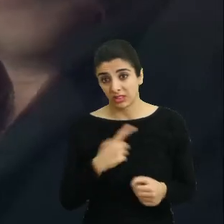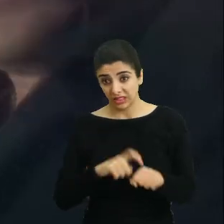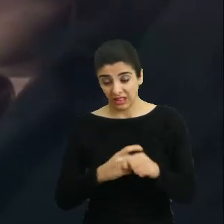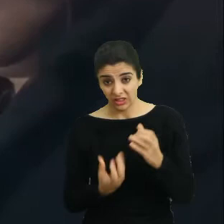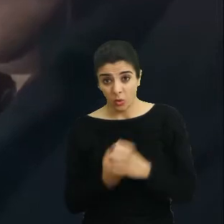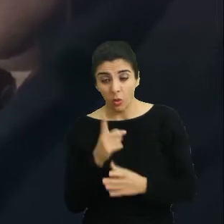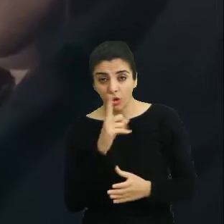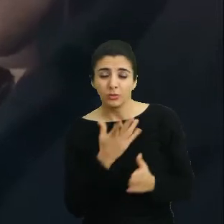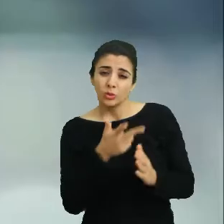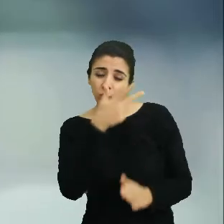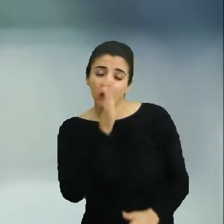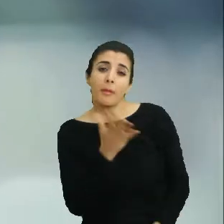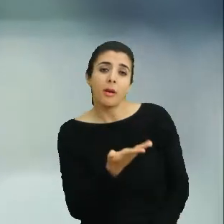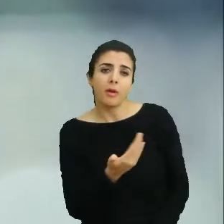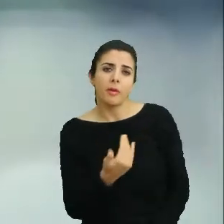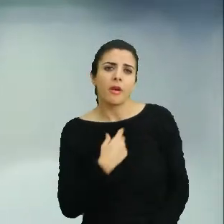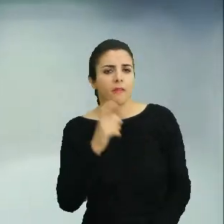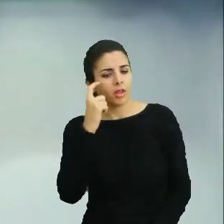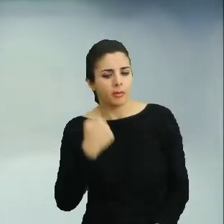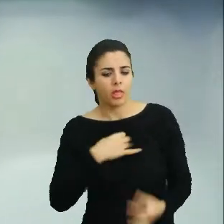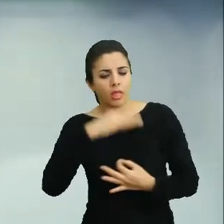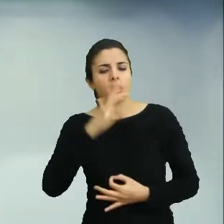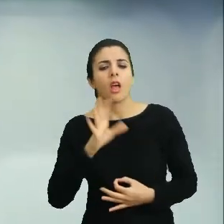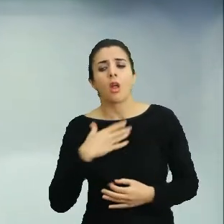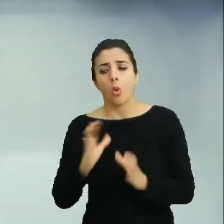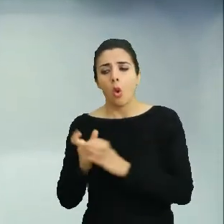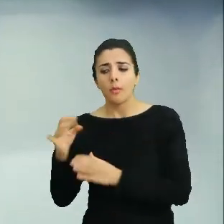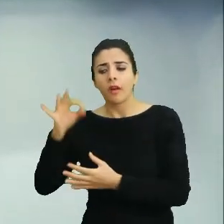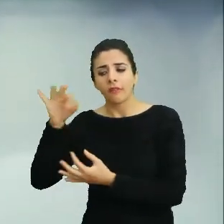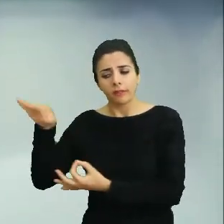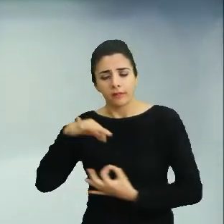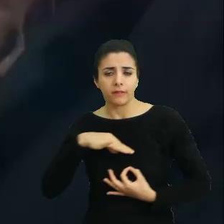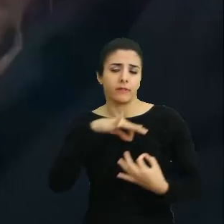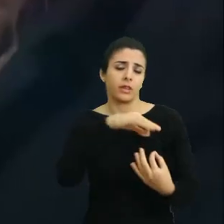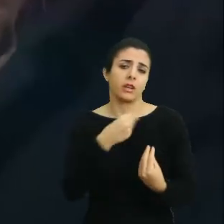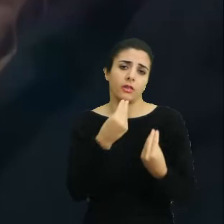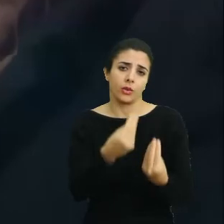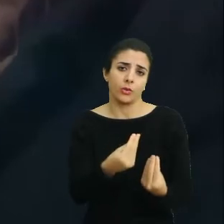Kusura bakma Çalık. Benim görüşüm değil bu. Teşkilatın görüşü.